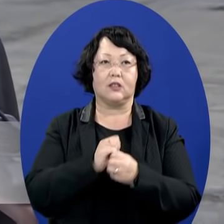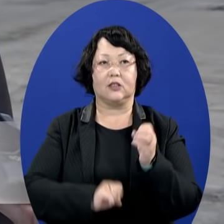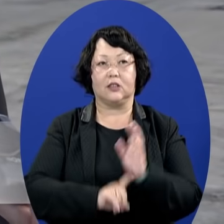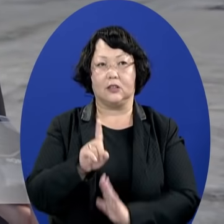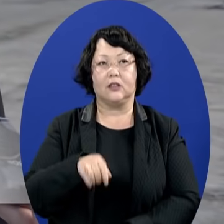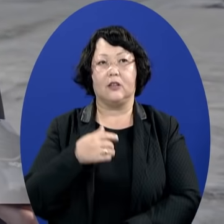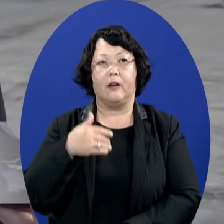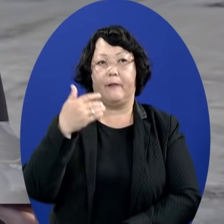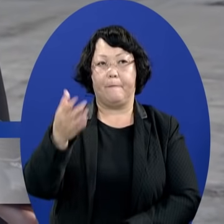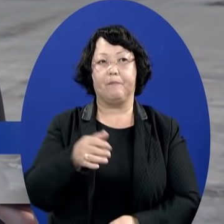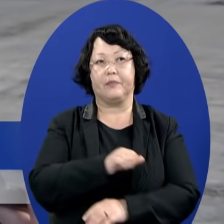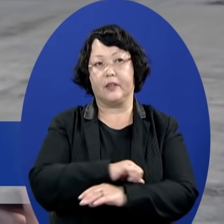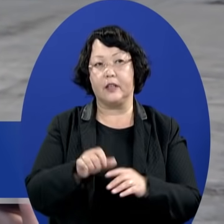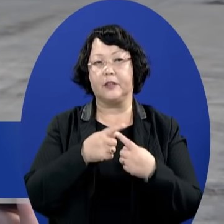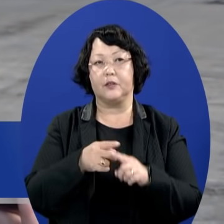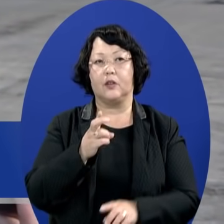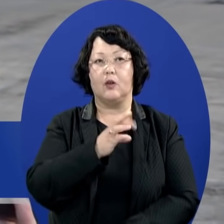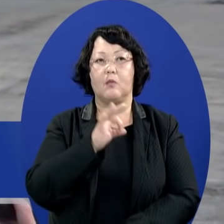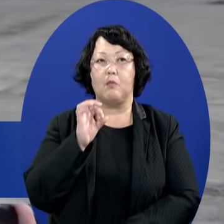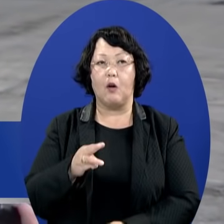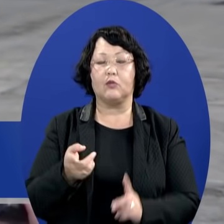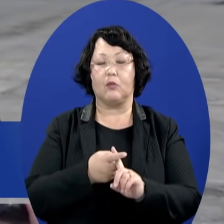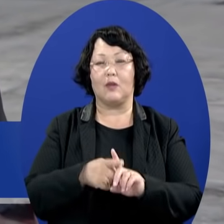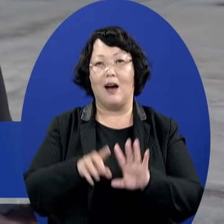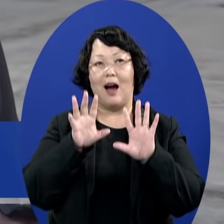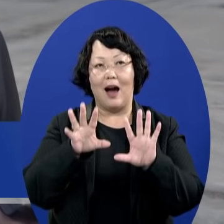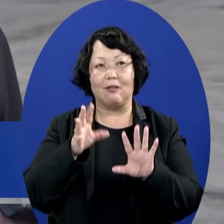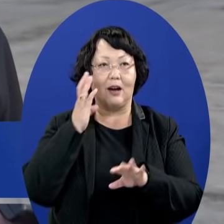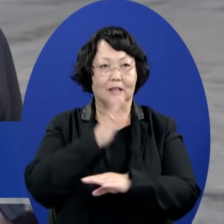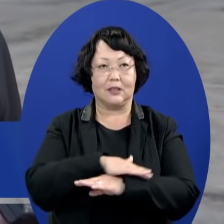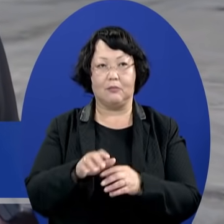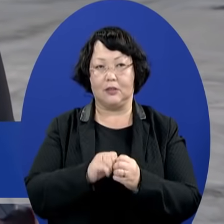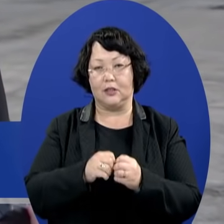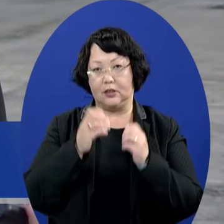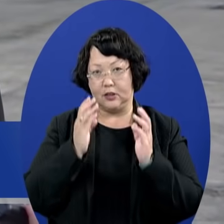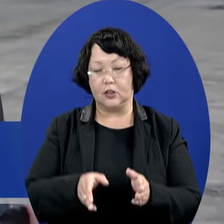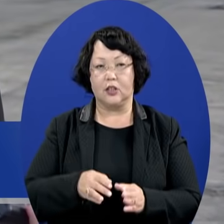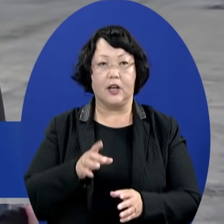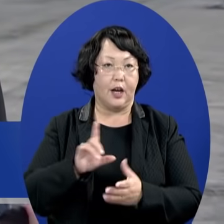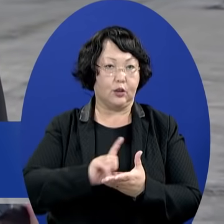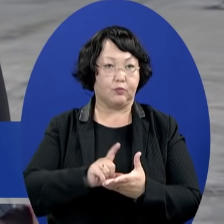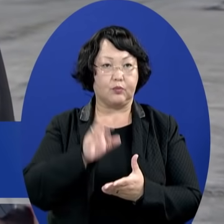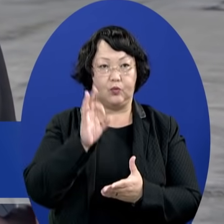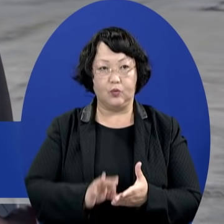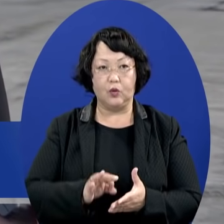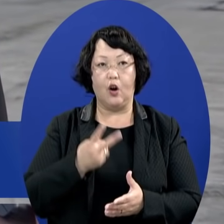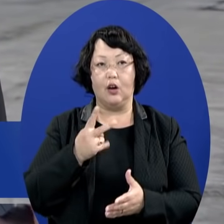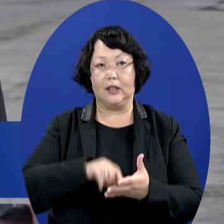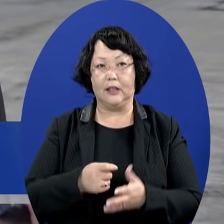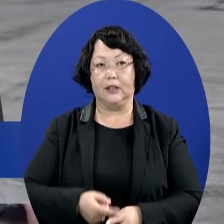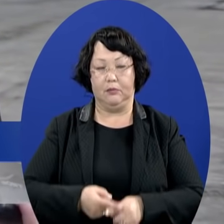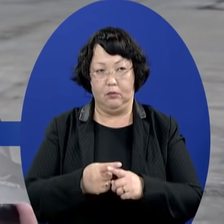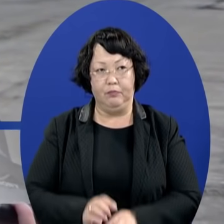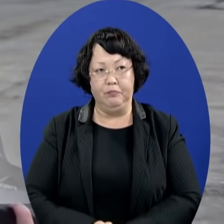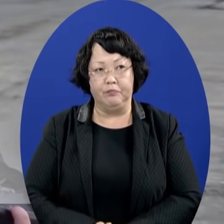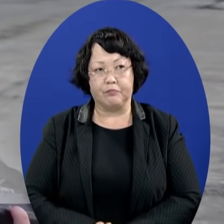бас бомтодтой холбоотой нэг 10 орчим ийм цогц шийдлийг хийжээч бид нар одоо экспортын хэмжээг 2 дахин нэмэх ангиснэр дотоодын нийт